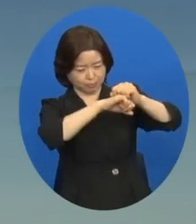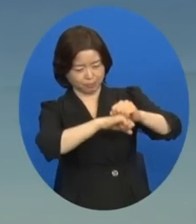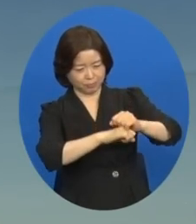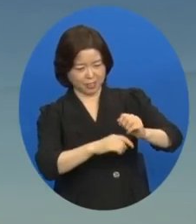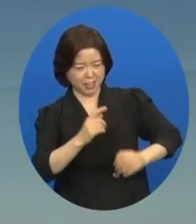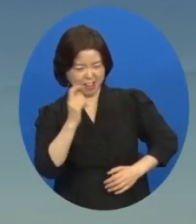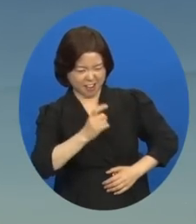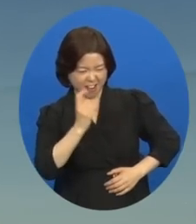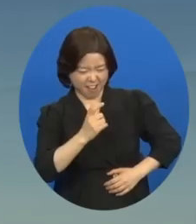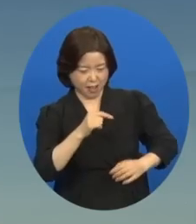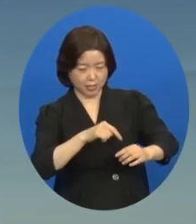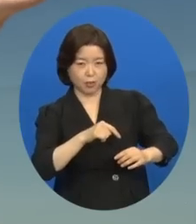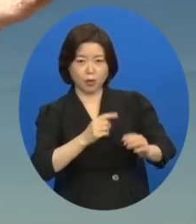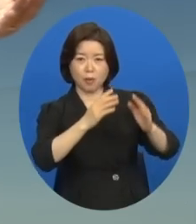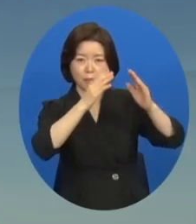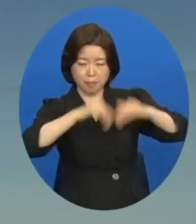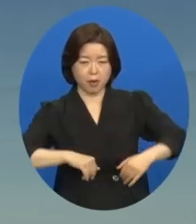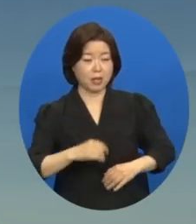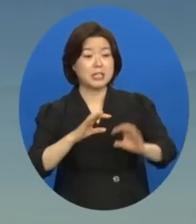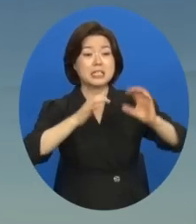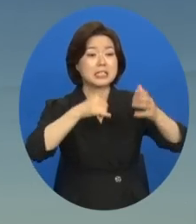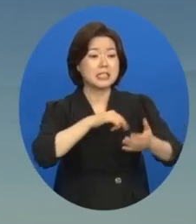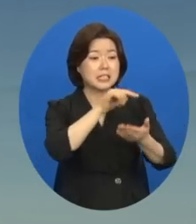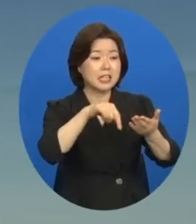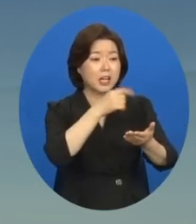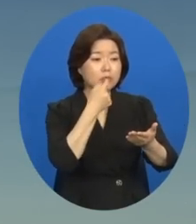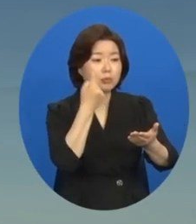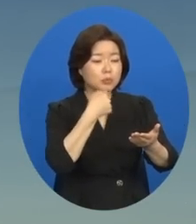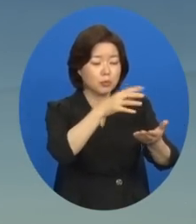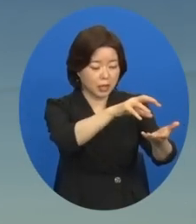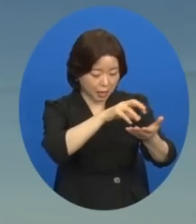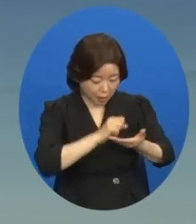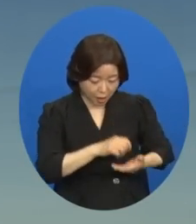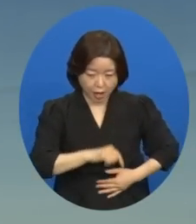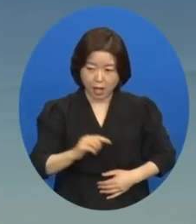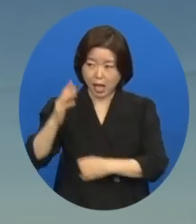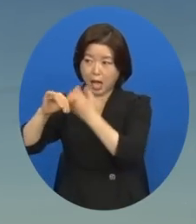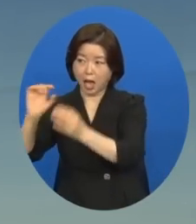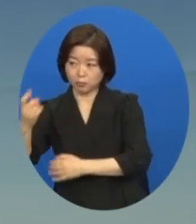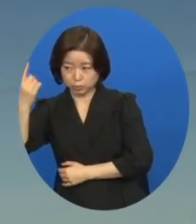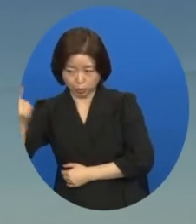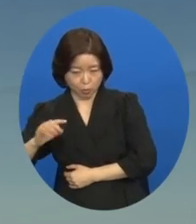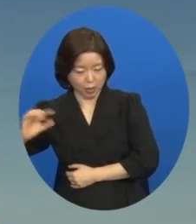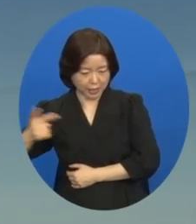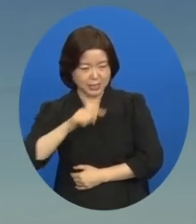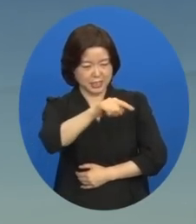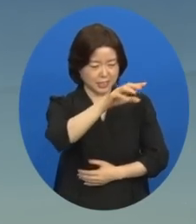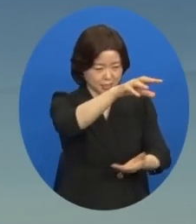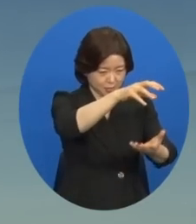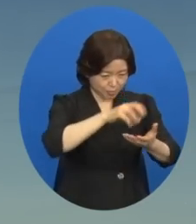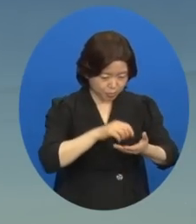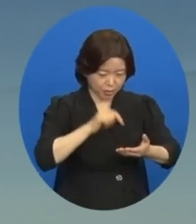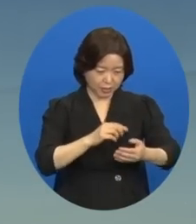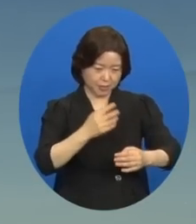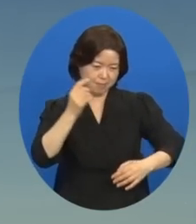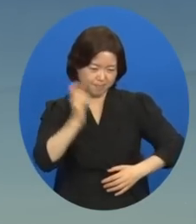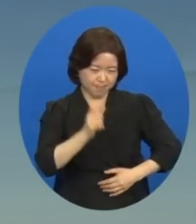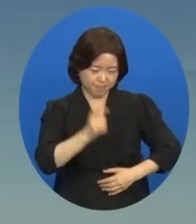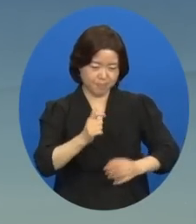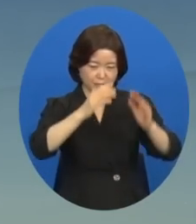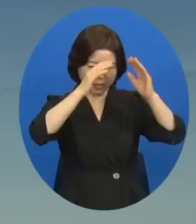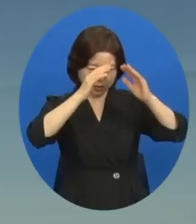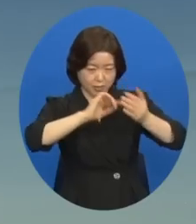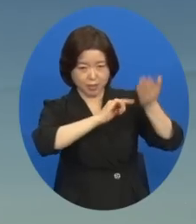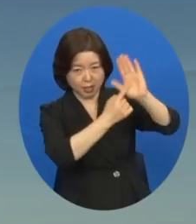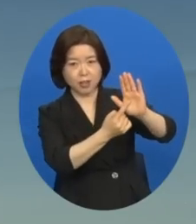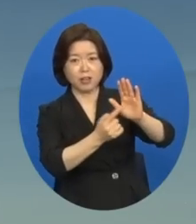성들, 세상의 논리 가운데 섞여 있는 하나님으로부터 비롯되지 않은 그 견고한 것들을 먼저 다